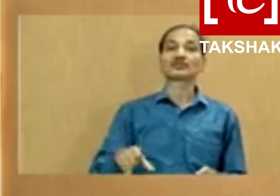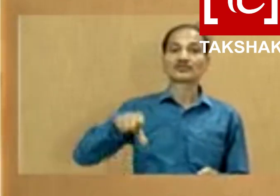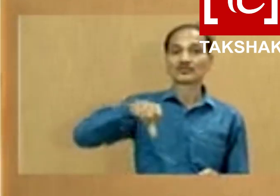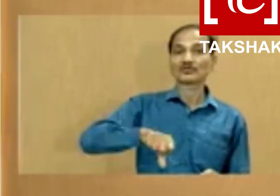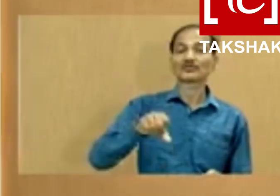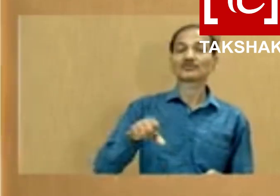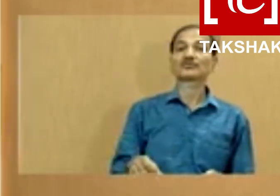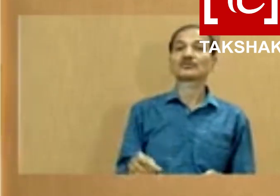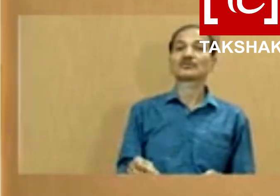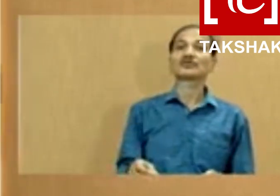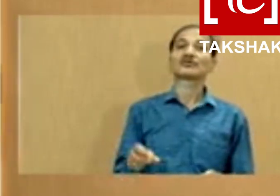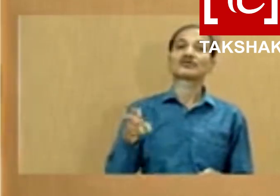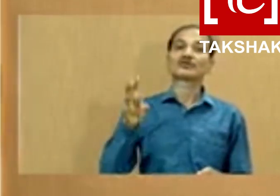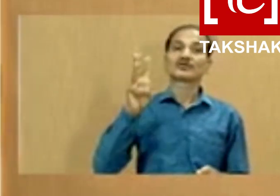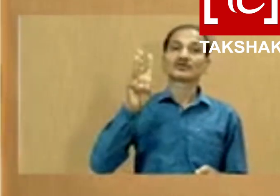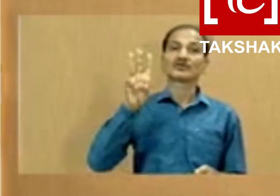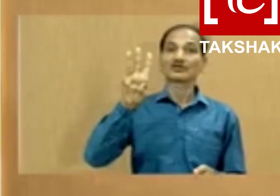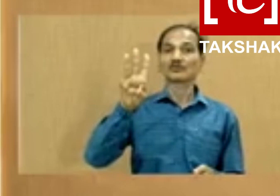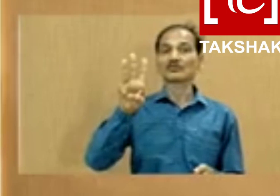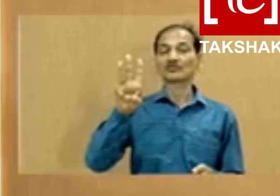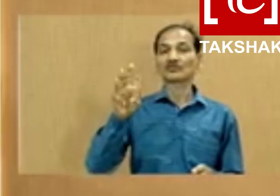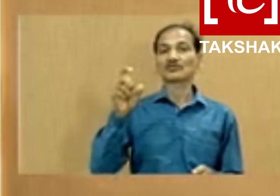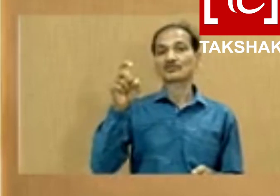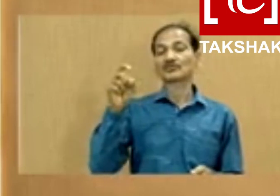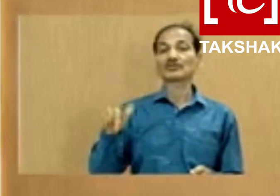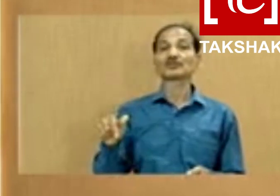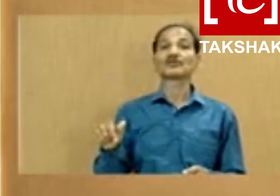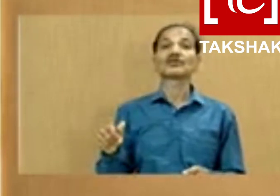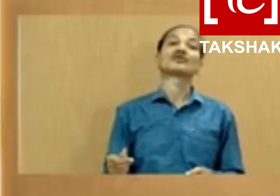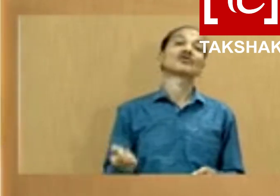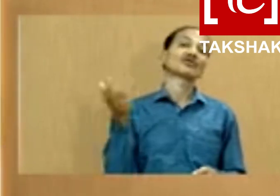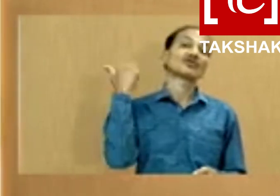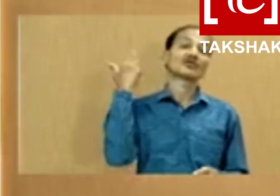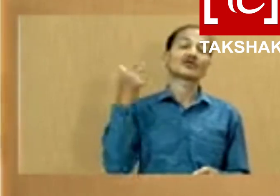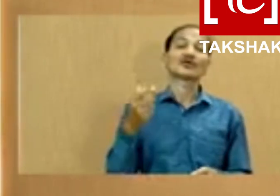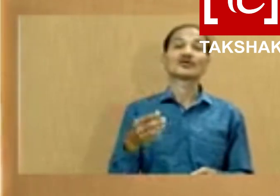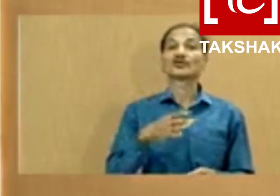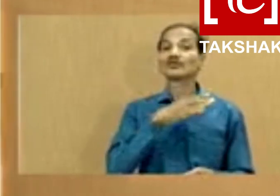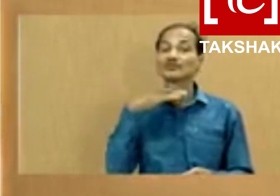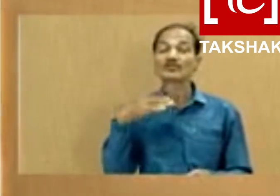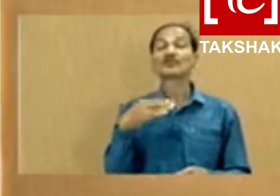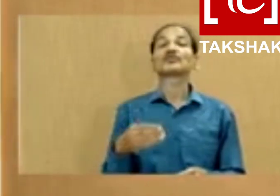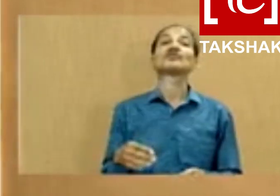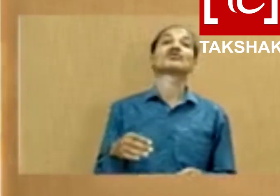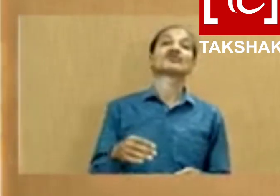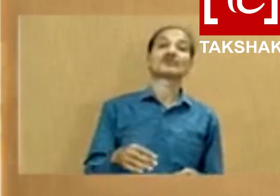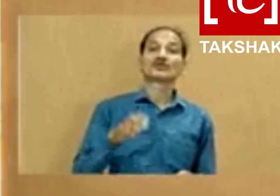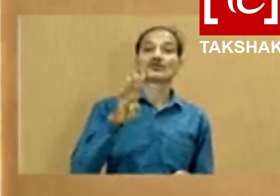ଗତକାଲି ଏହି ସମୟରେ ମୃତକଙ୍କ ସଂଖ୍ୟା ଥିଲା 42,510, ଆଜି